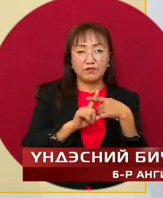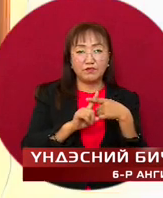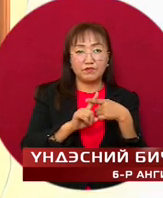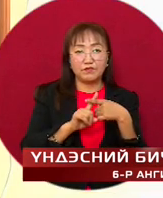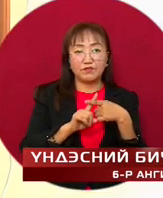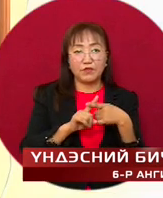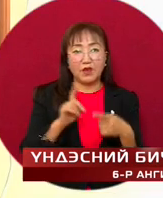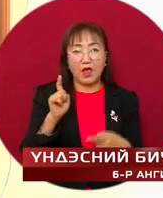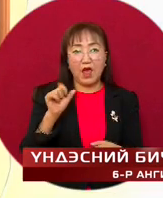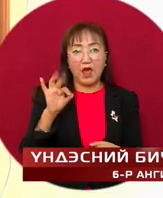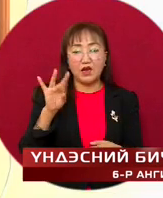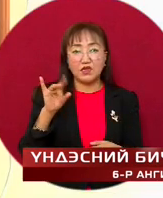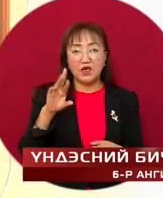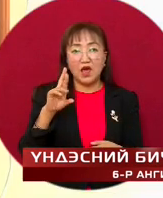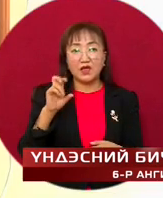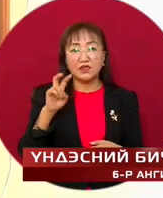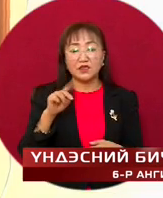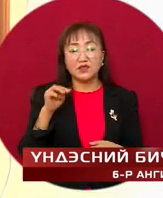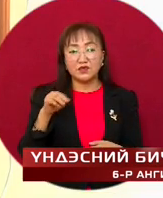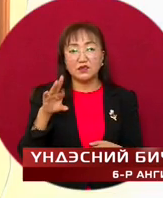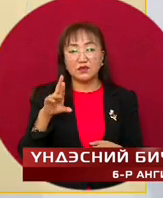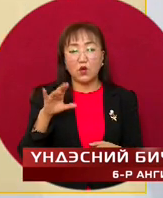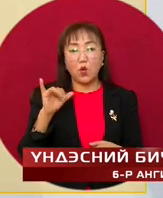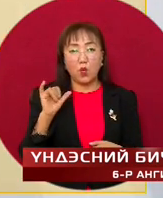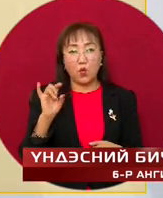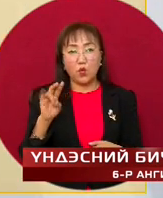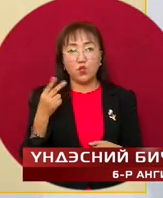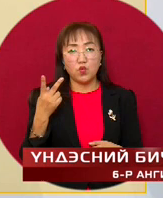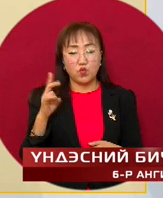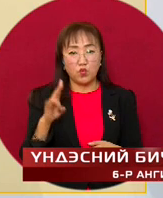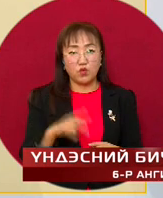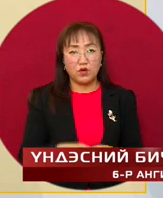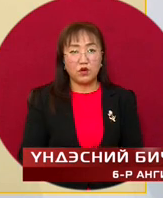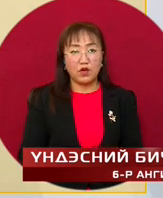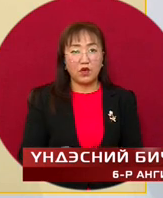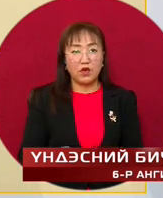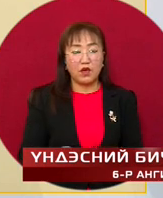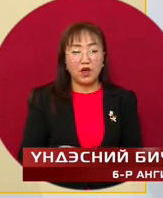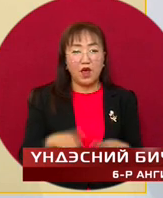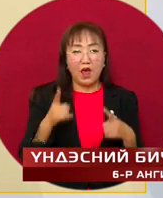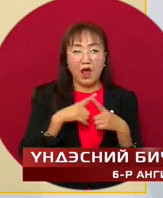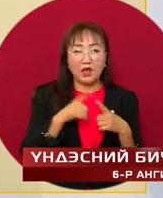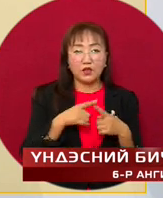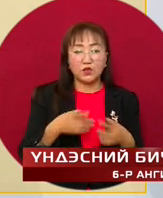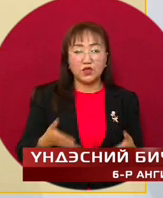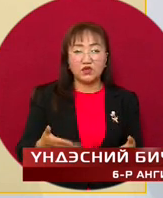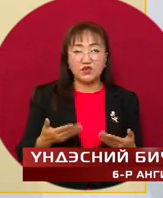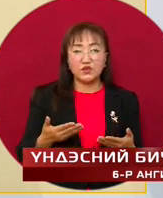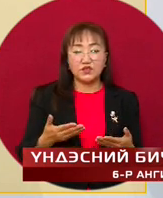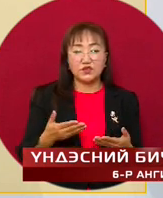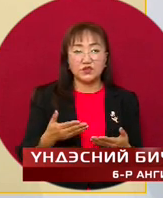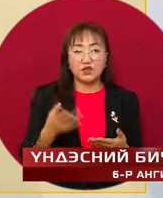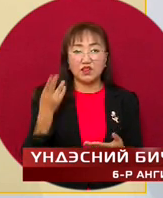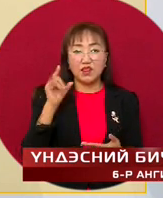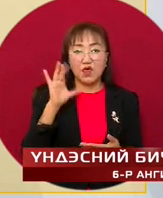хариалгын тийлгэлийн ОУ нөхцөл. За хатуу төвсгөрөөр төгс үгэнд дагуулдаг нөхцөл зөвхөн өх хоршгийн тийлгэл дээр гарч ирнэ. За